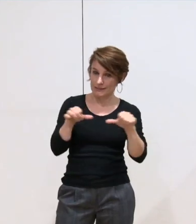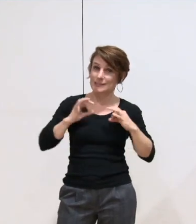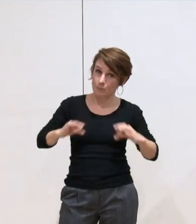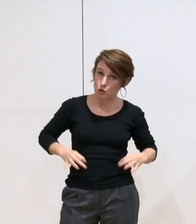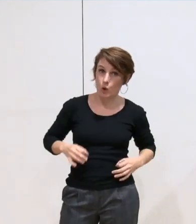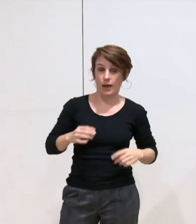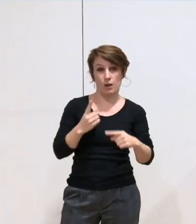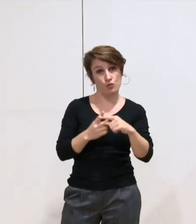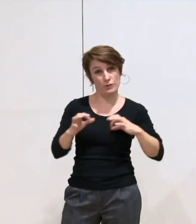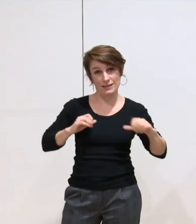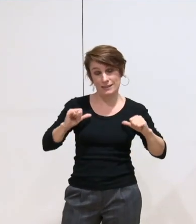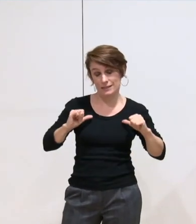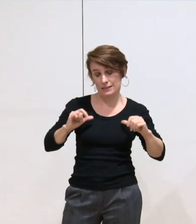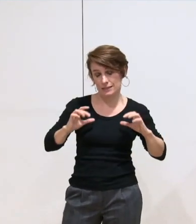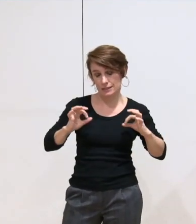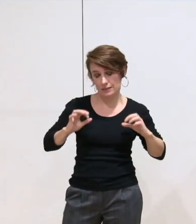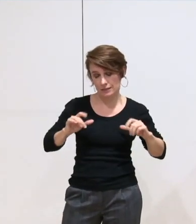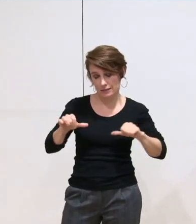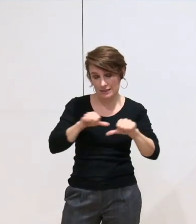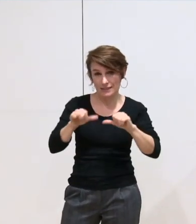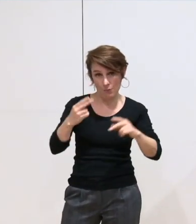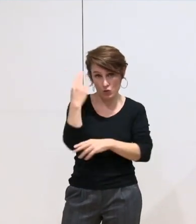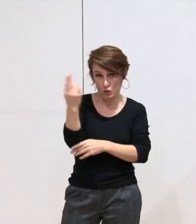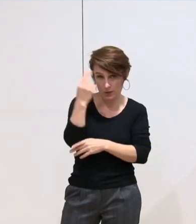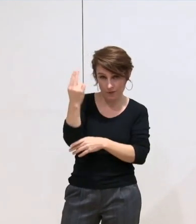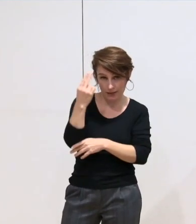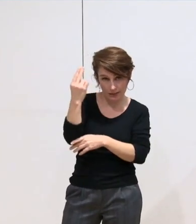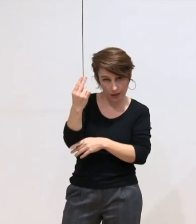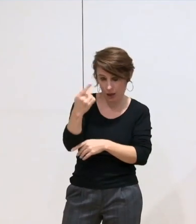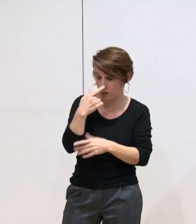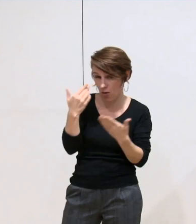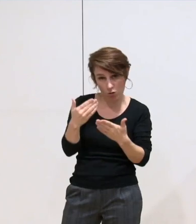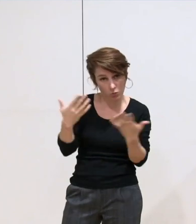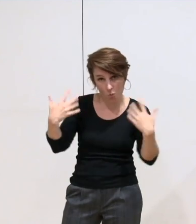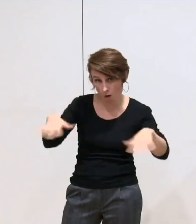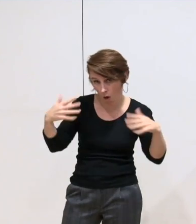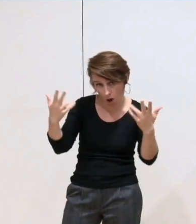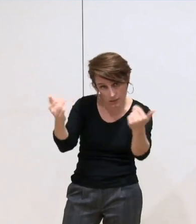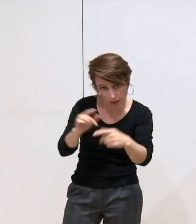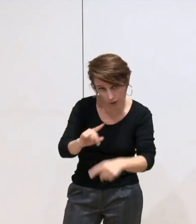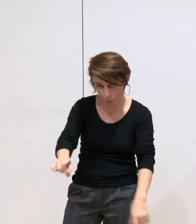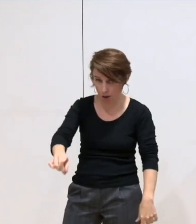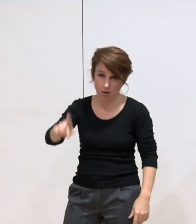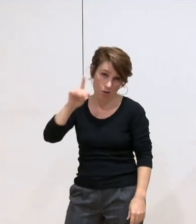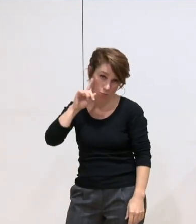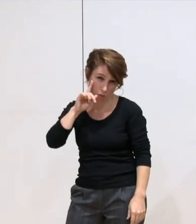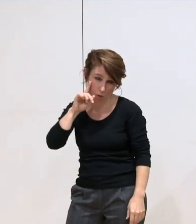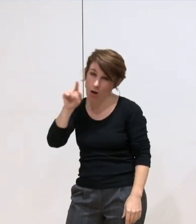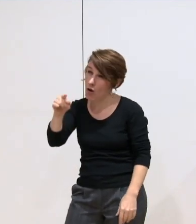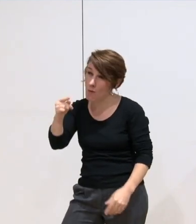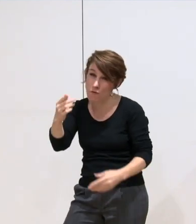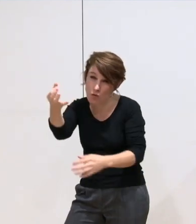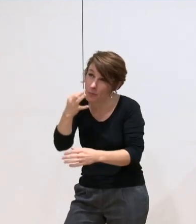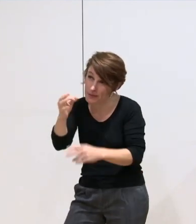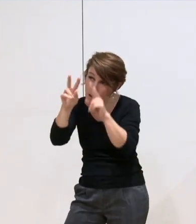mal parce qu'au vu du niveau de diplôme que vous paraissez annoncer, si vous n'avez pas compris ce que signifiaient ces